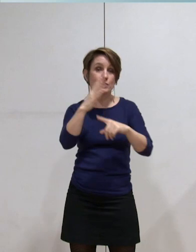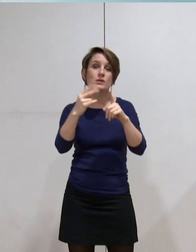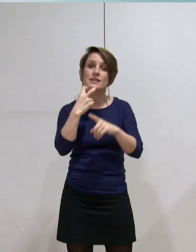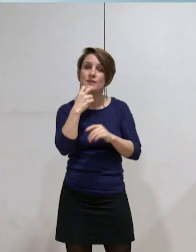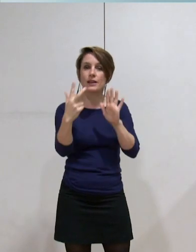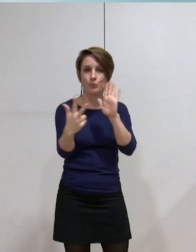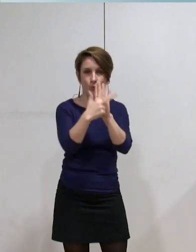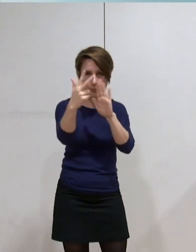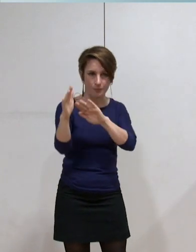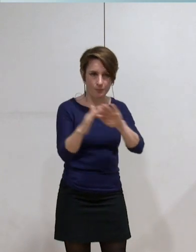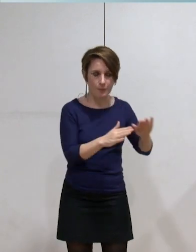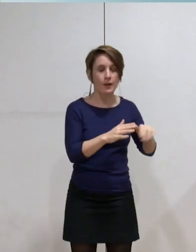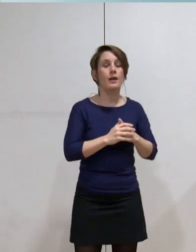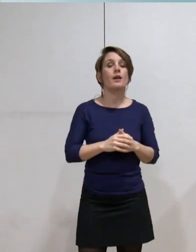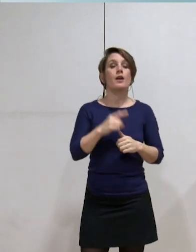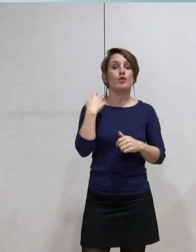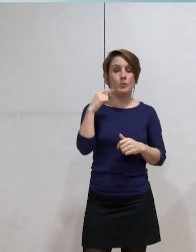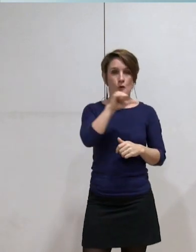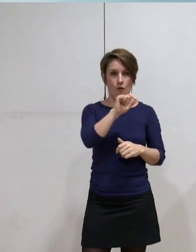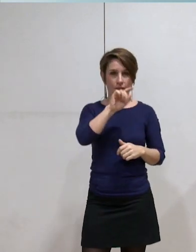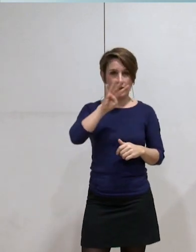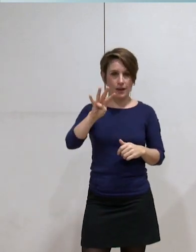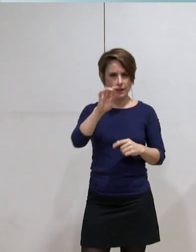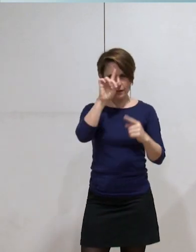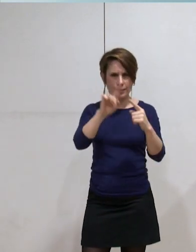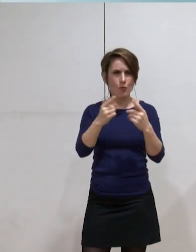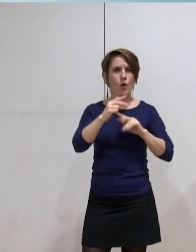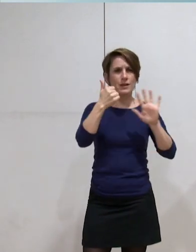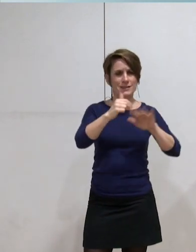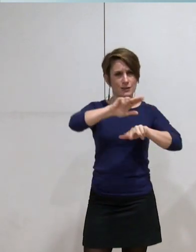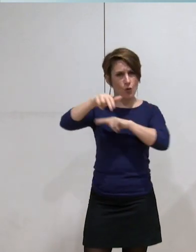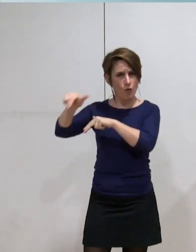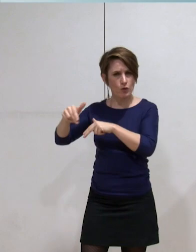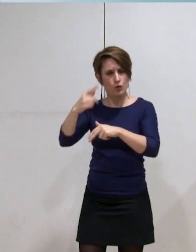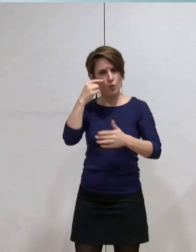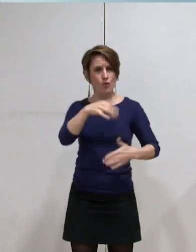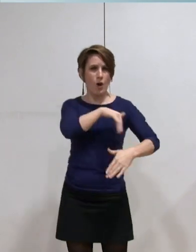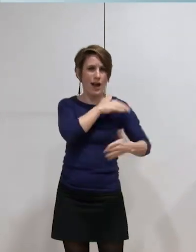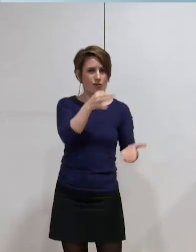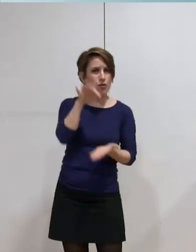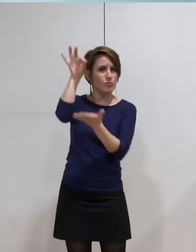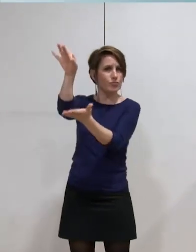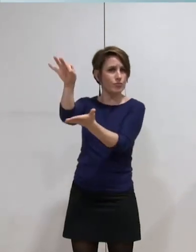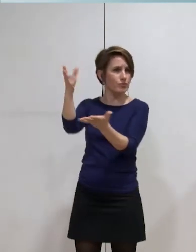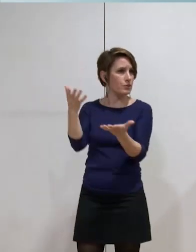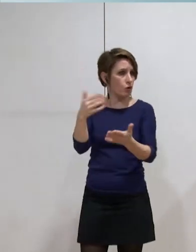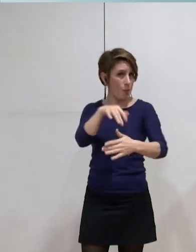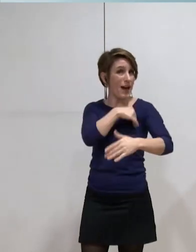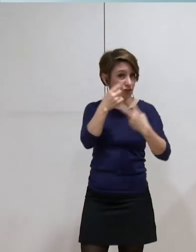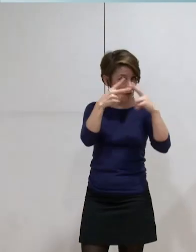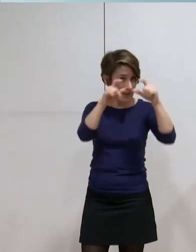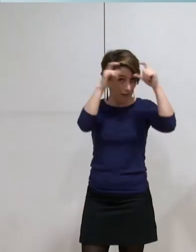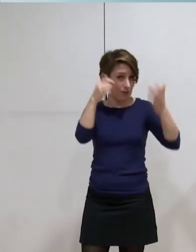civile délibération adoptée la 24 porte sur six conventions de mise à disposition d'agents de la ville pas